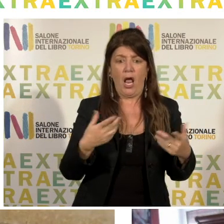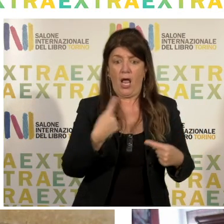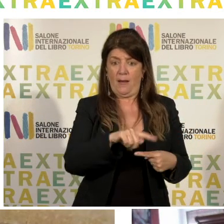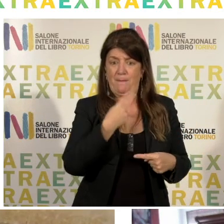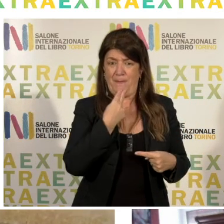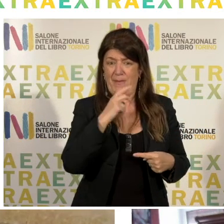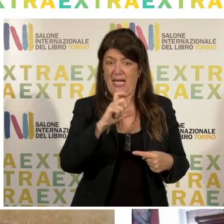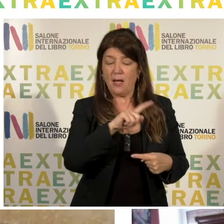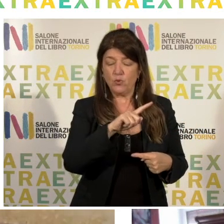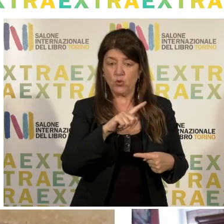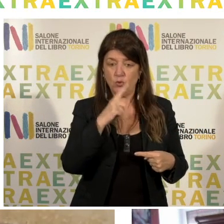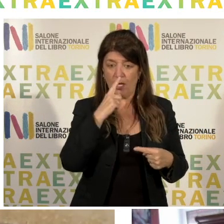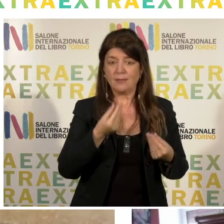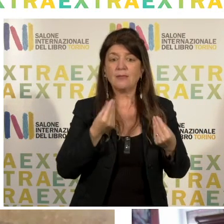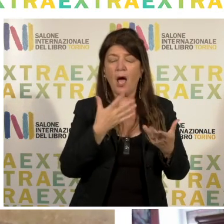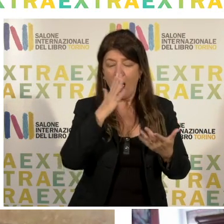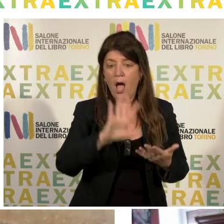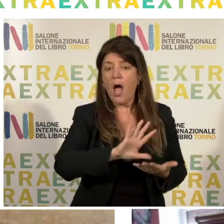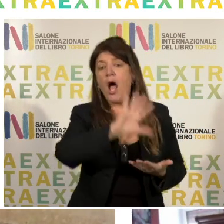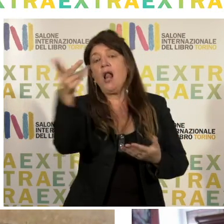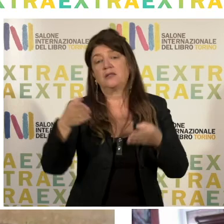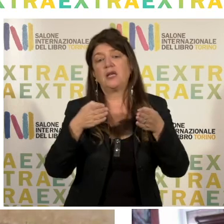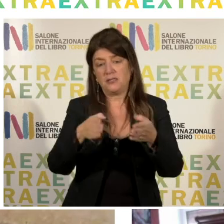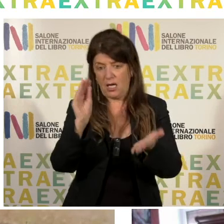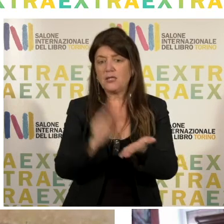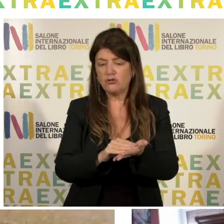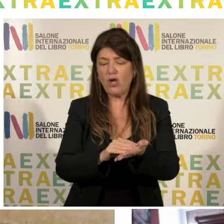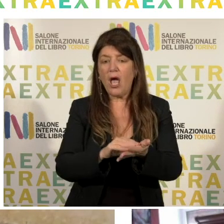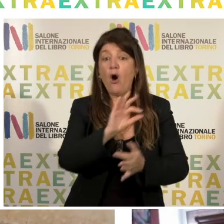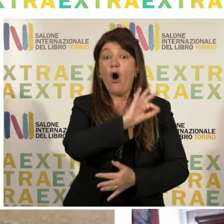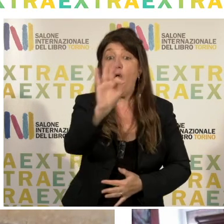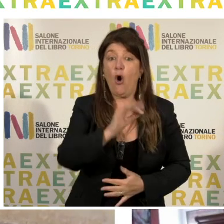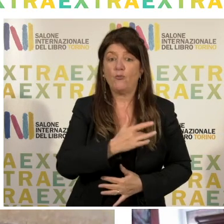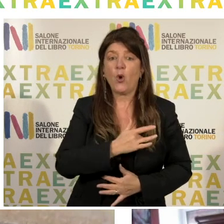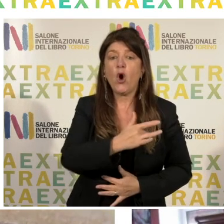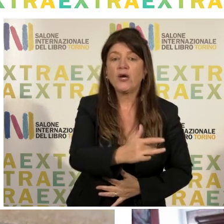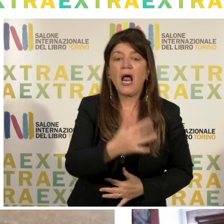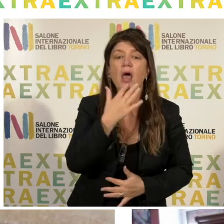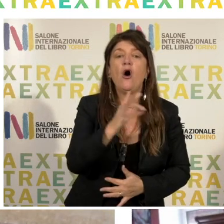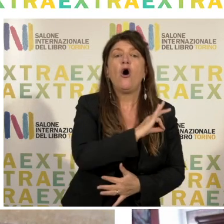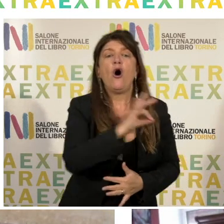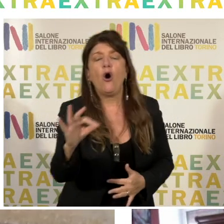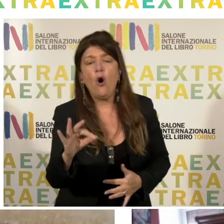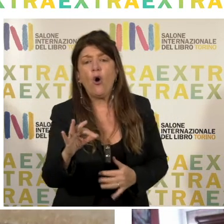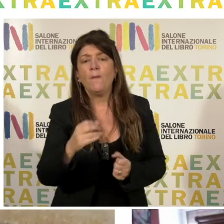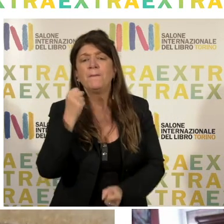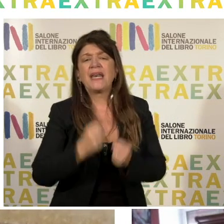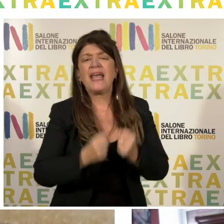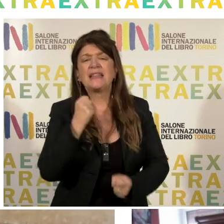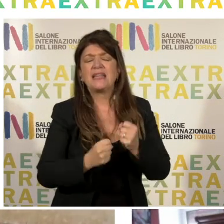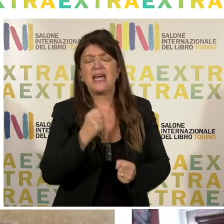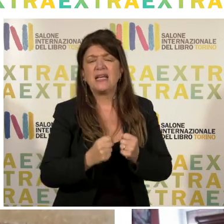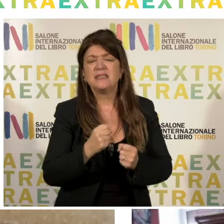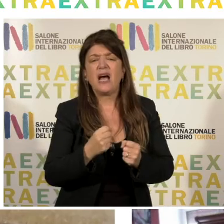l'alternativa: o la morale o la pretesa che la storia decida su ciò che è giusto e su ciò che